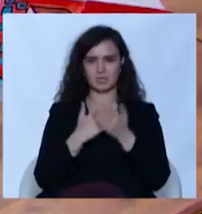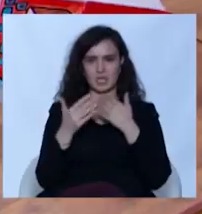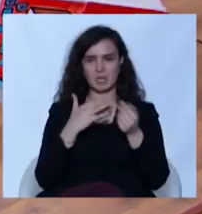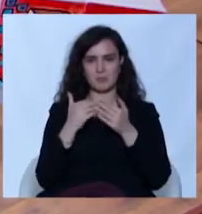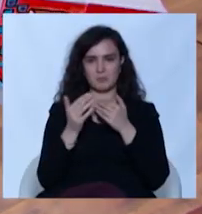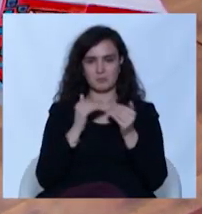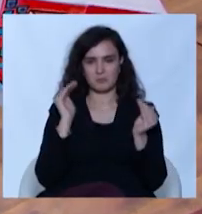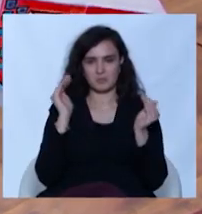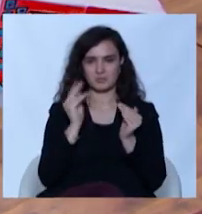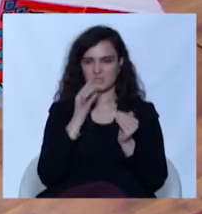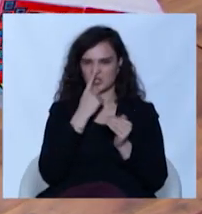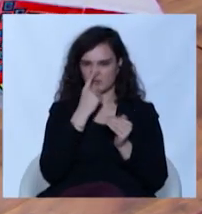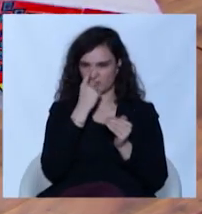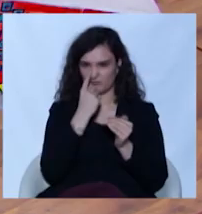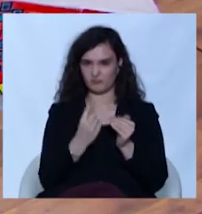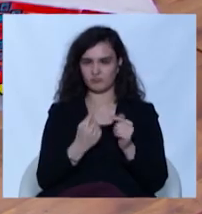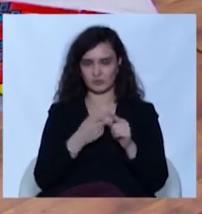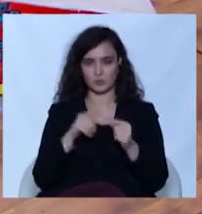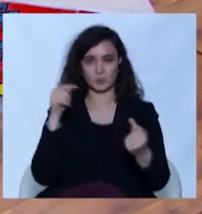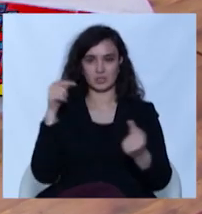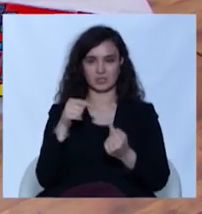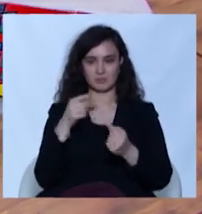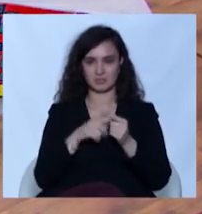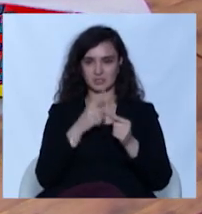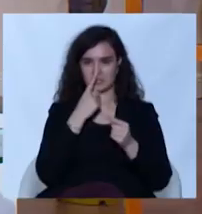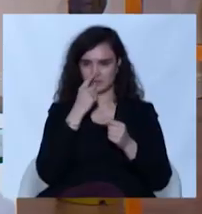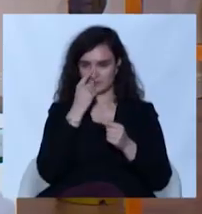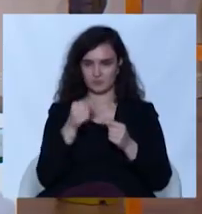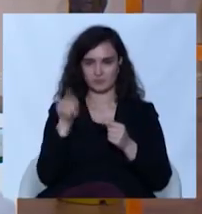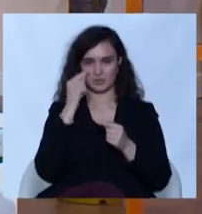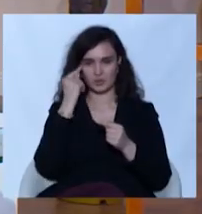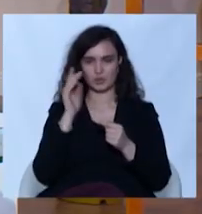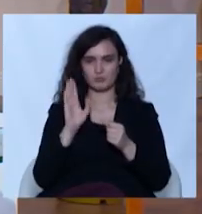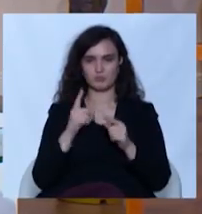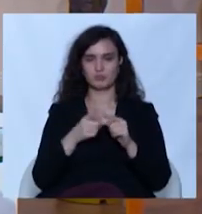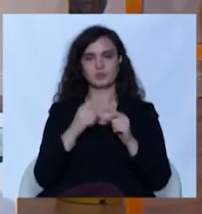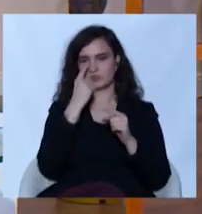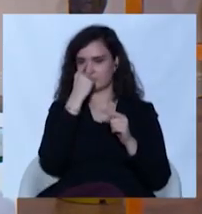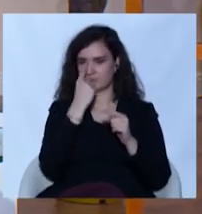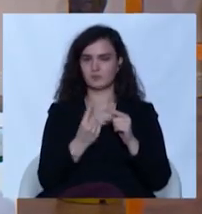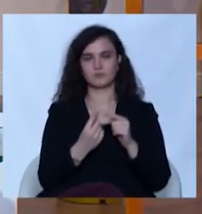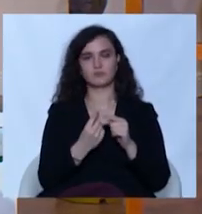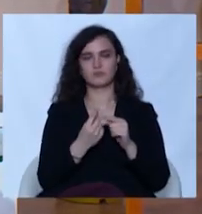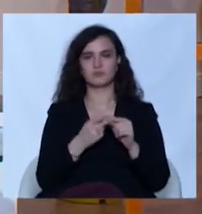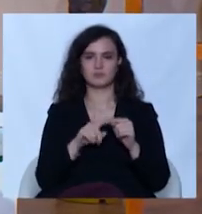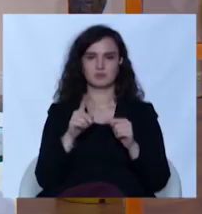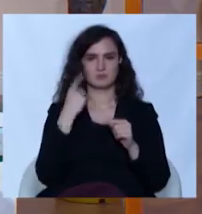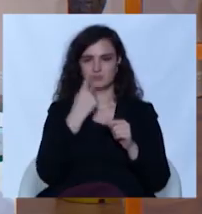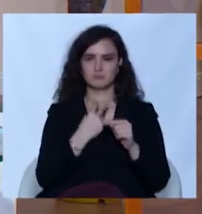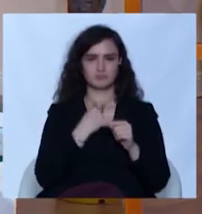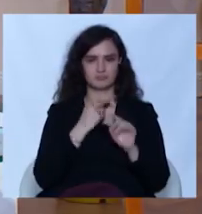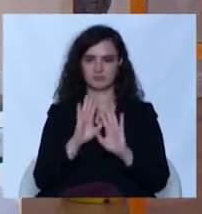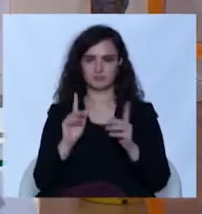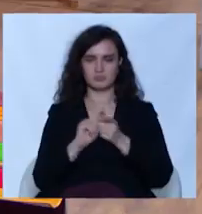ნახეთ რა მხელად ცხვირი აქვს. და ეს ისე უხდება ეს ცხვირი და არ გეგონოთ რომ იმიტომ რომ ამ მხელად ცხვირი აქვს, ეს უშნო